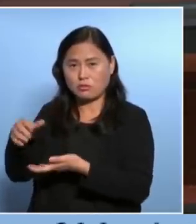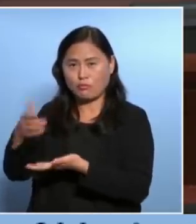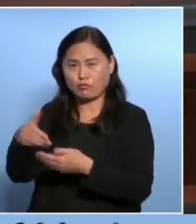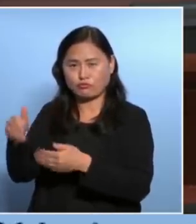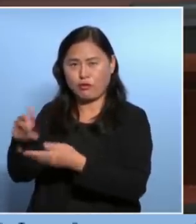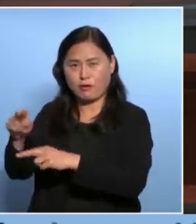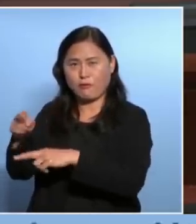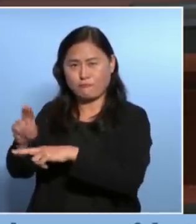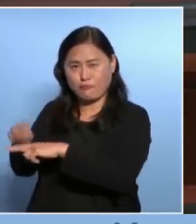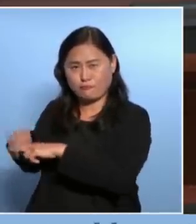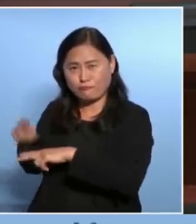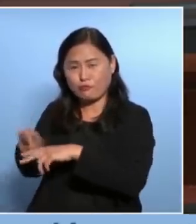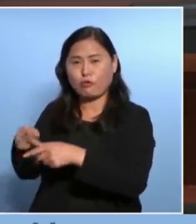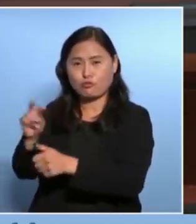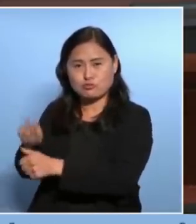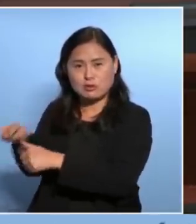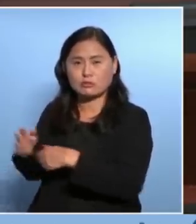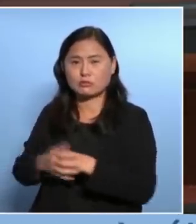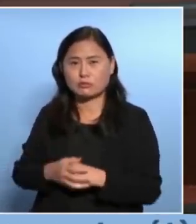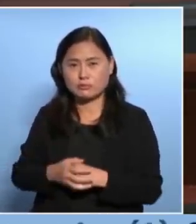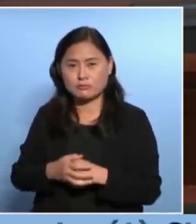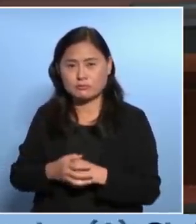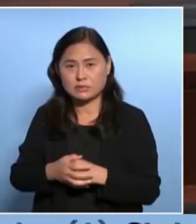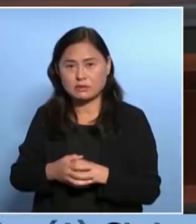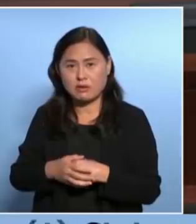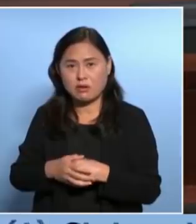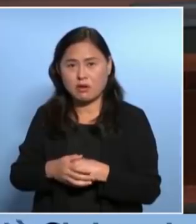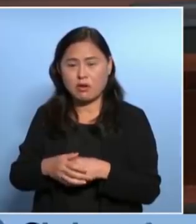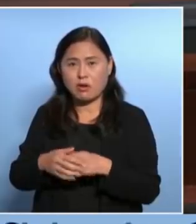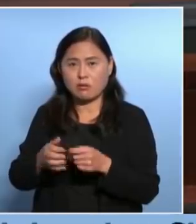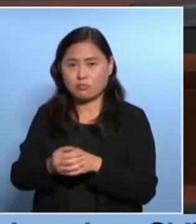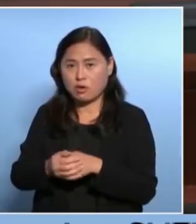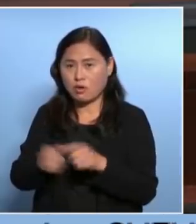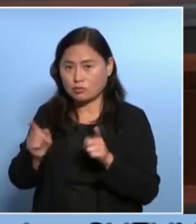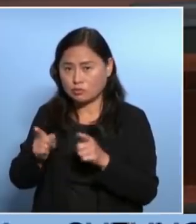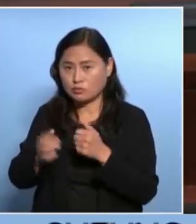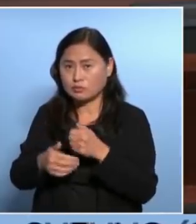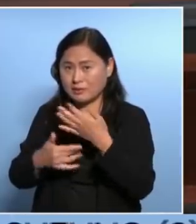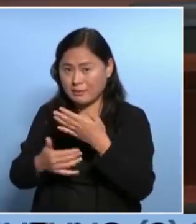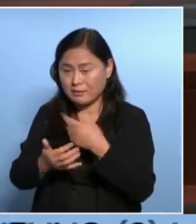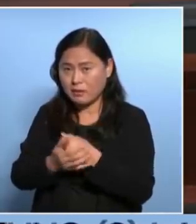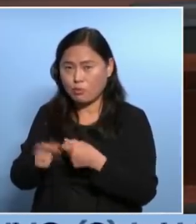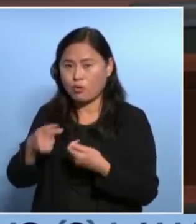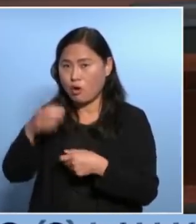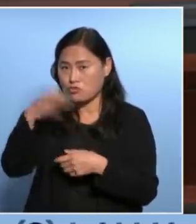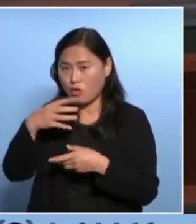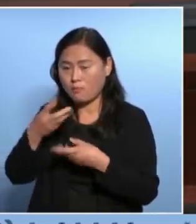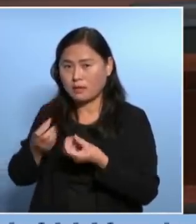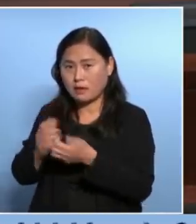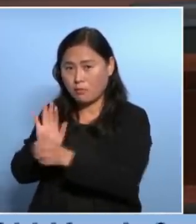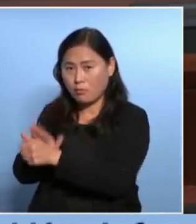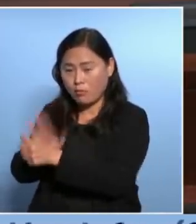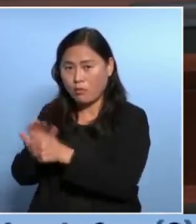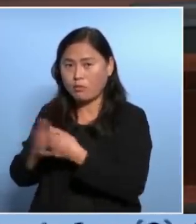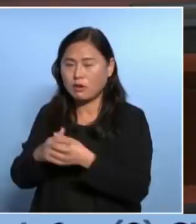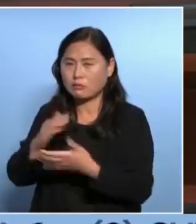理。咁所以我哋會係繼續咧喺短期內咧，我哋繼續喺藥物上啊其他方面嘅支援。但係咧有關佢哋翻嚟香港嗰